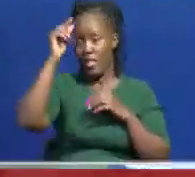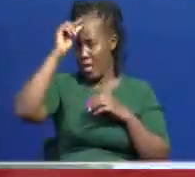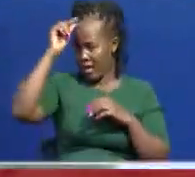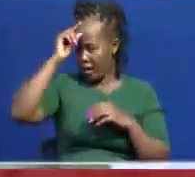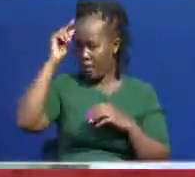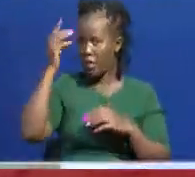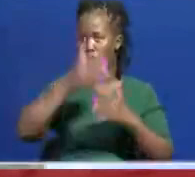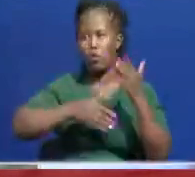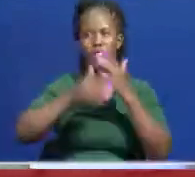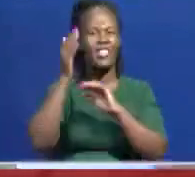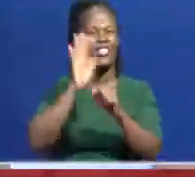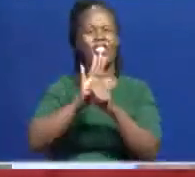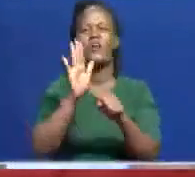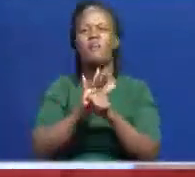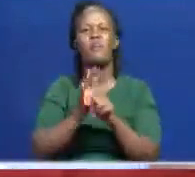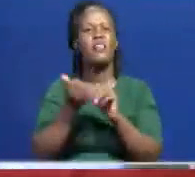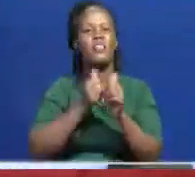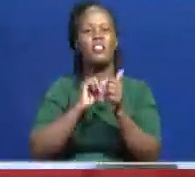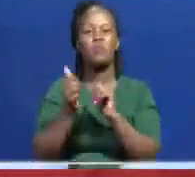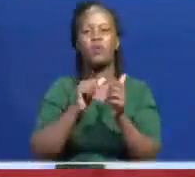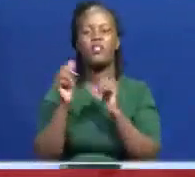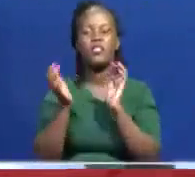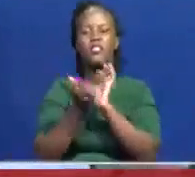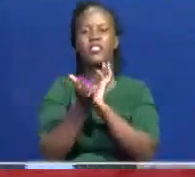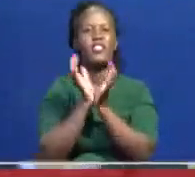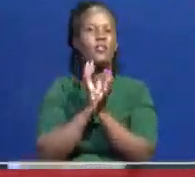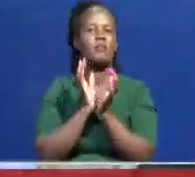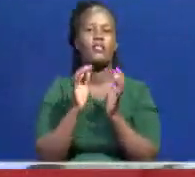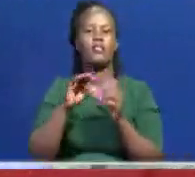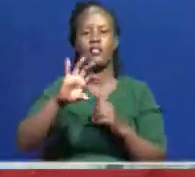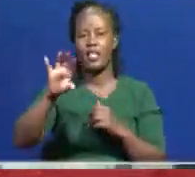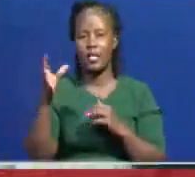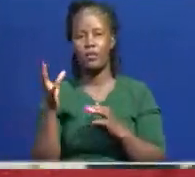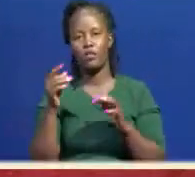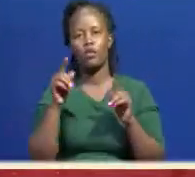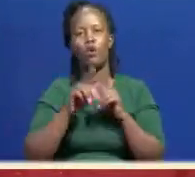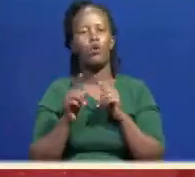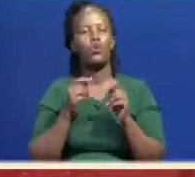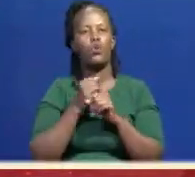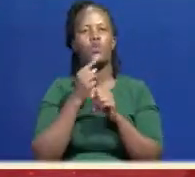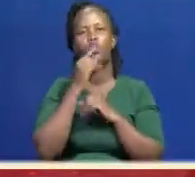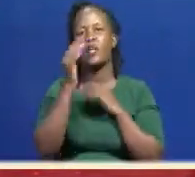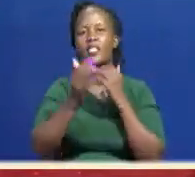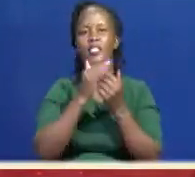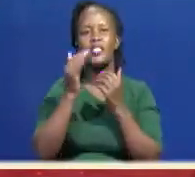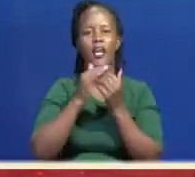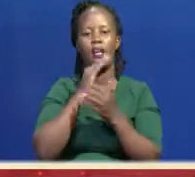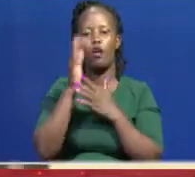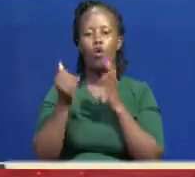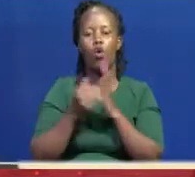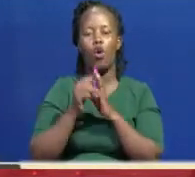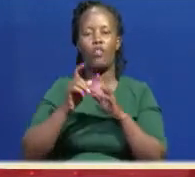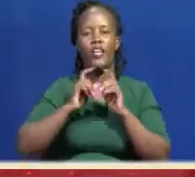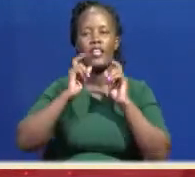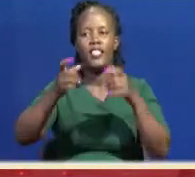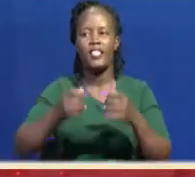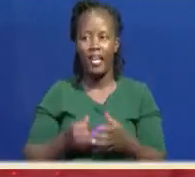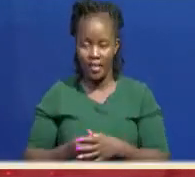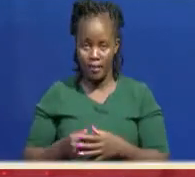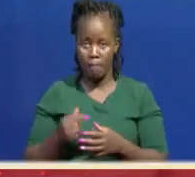will construct many sporting facilities in the grassroots so as to tap upcoming talents. Nataka niwashukuru wale wote